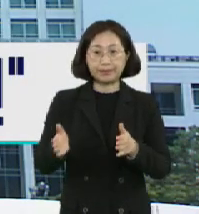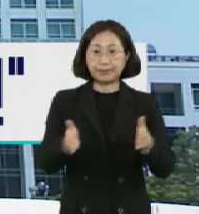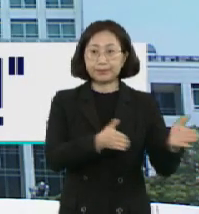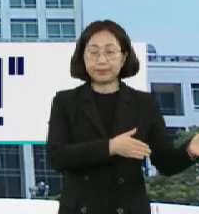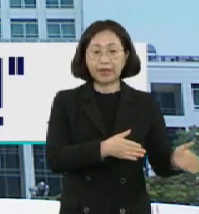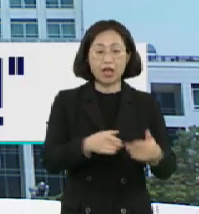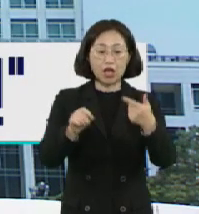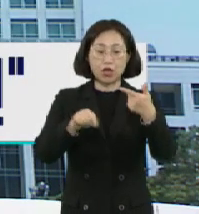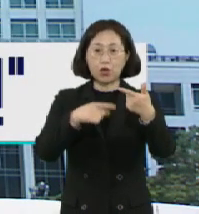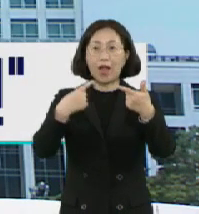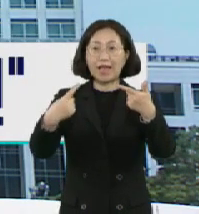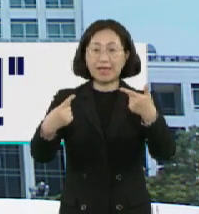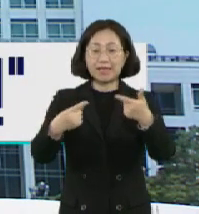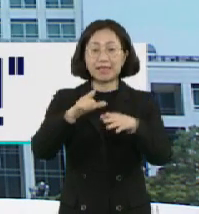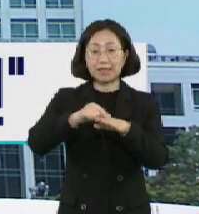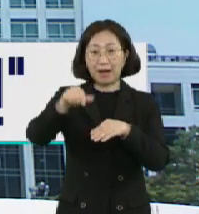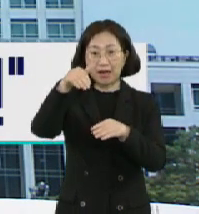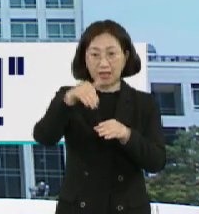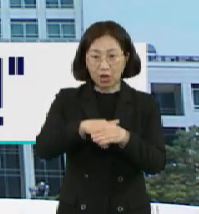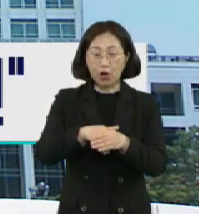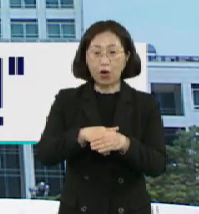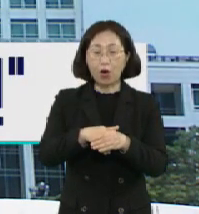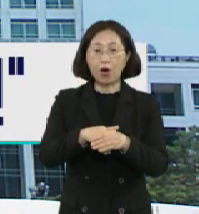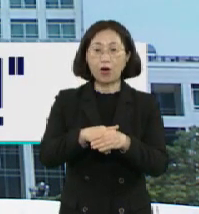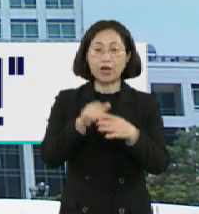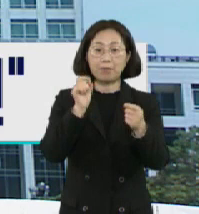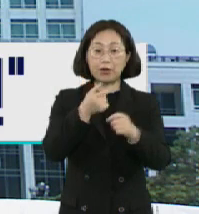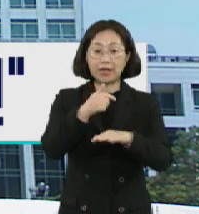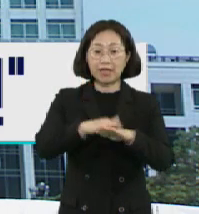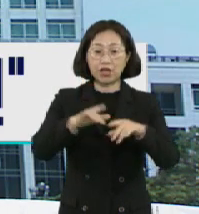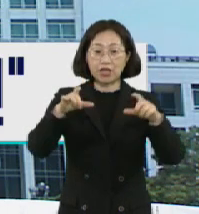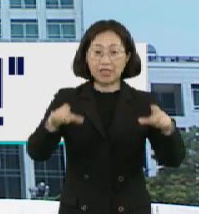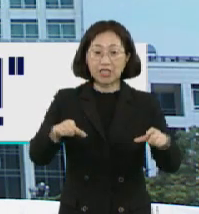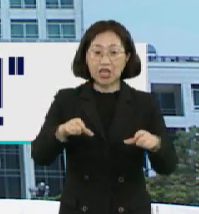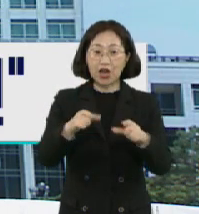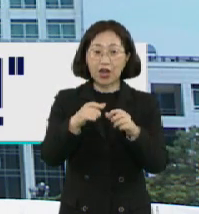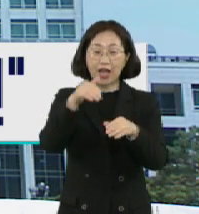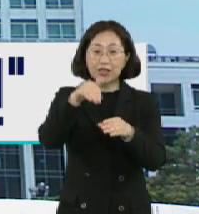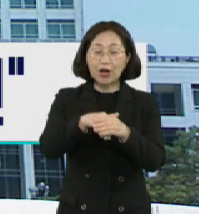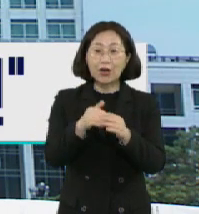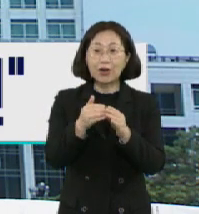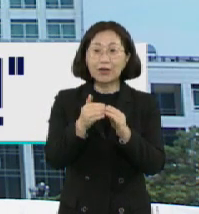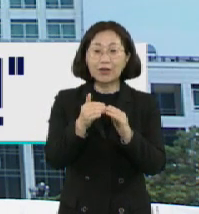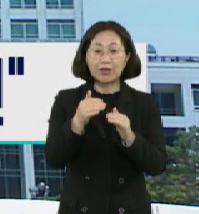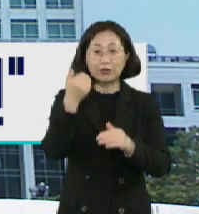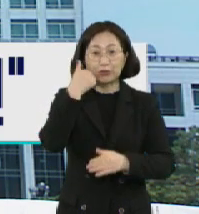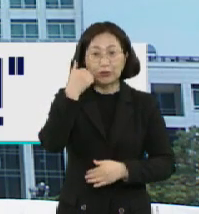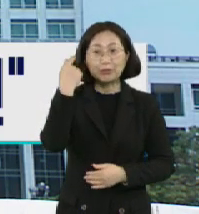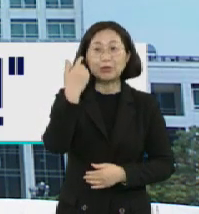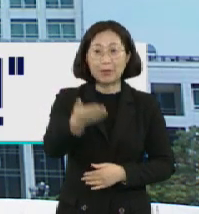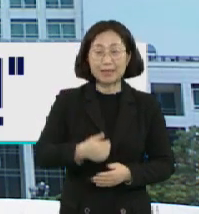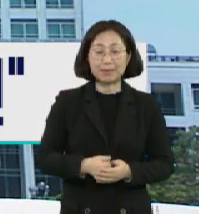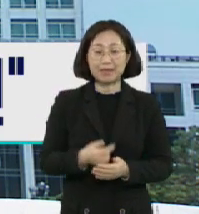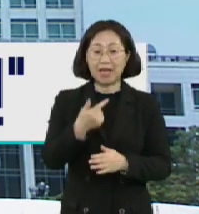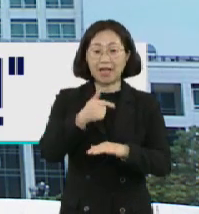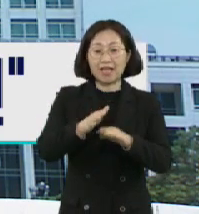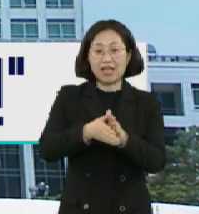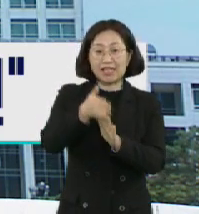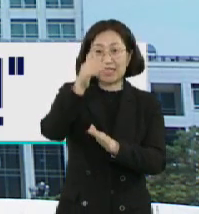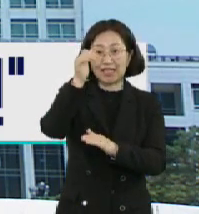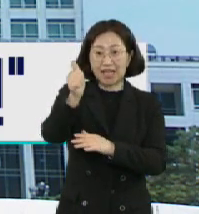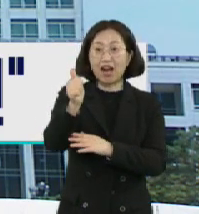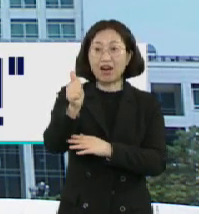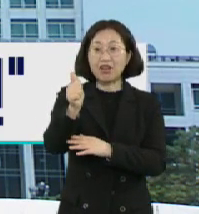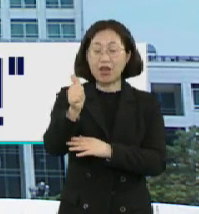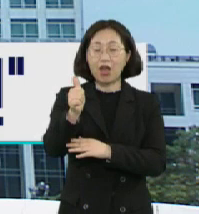이번에는 ur 1일 싫어지는 지방선거를 앞두고 대전지역에 민심 살펴보겠습니다 대전광역시 장 후보로 가장